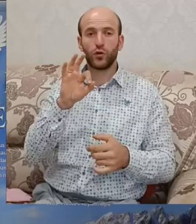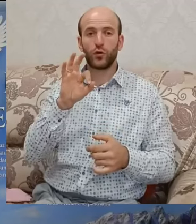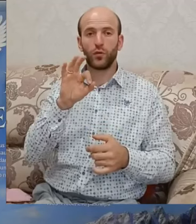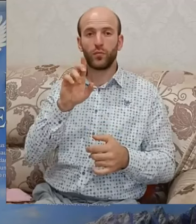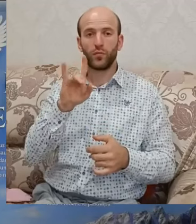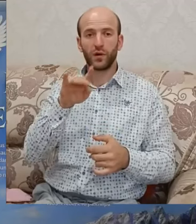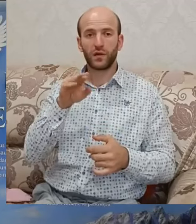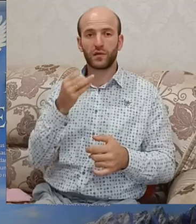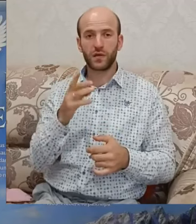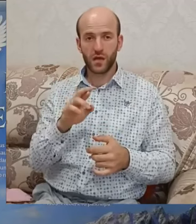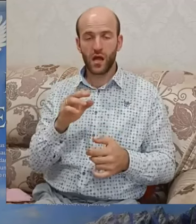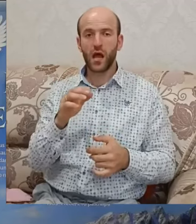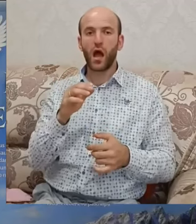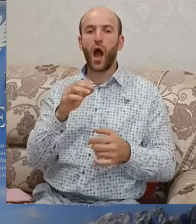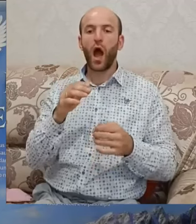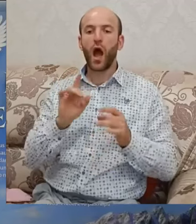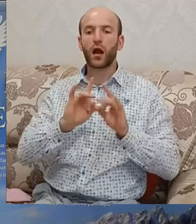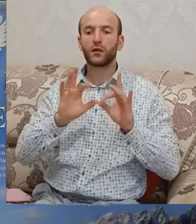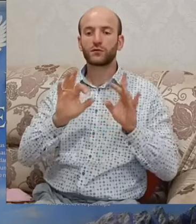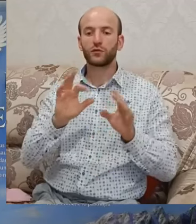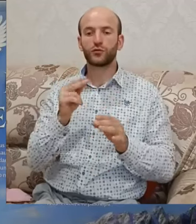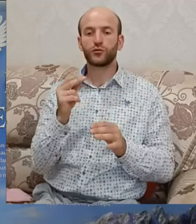Pelai ją sulaikė, bet dabar pelai krinta.